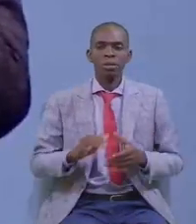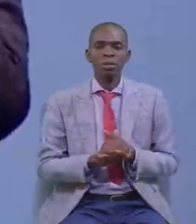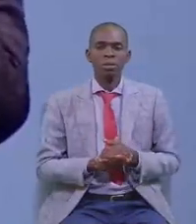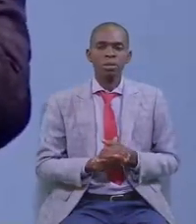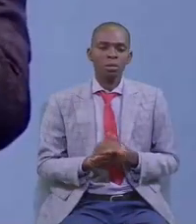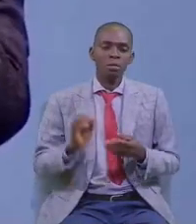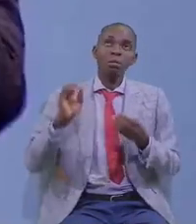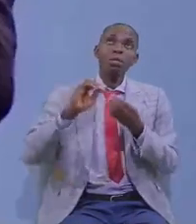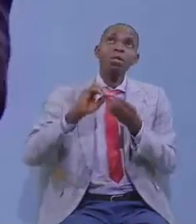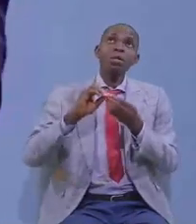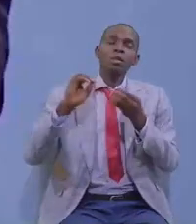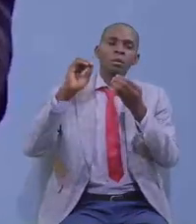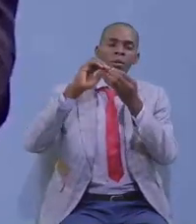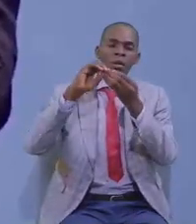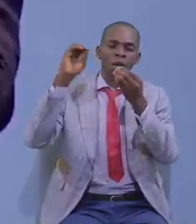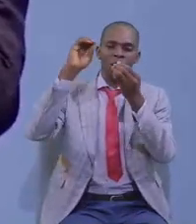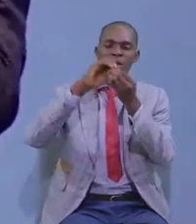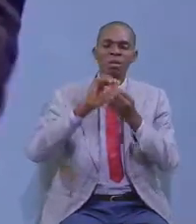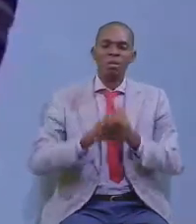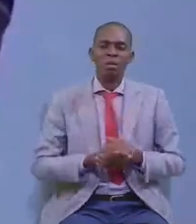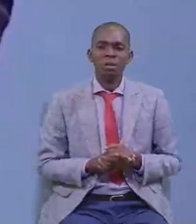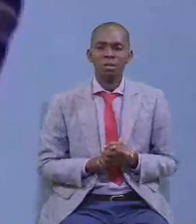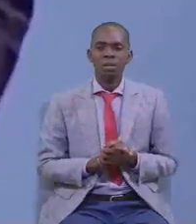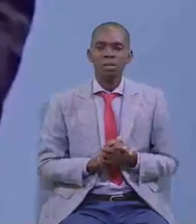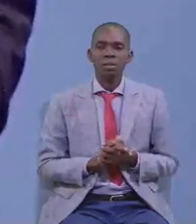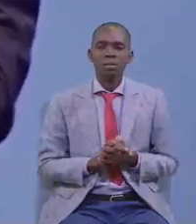de plus en plus croissant,